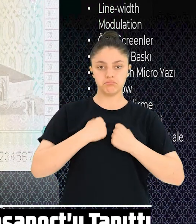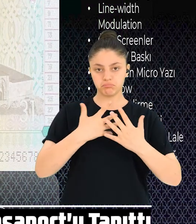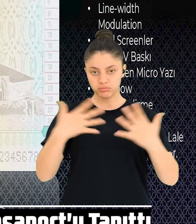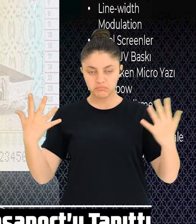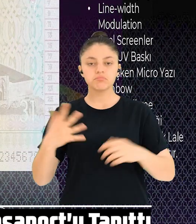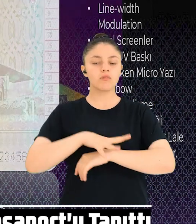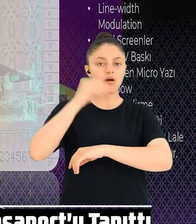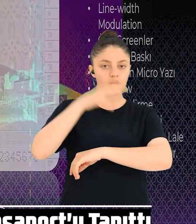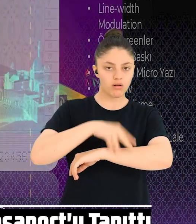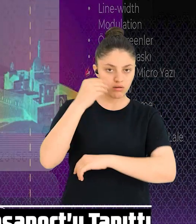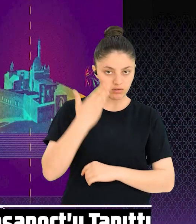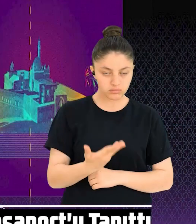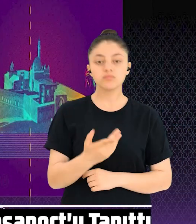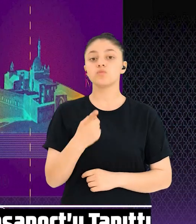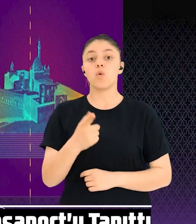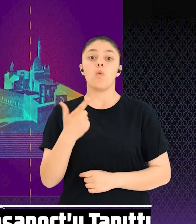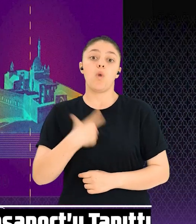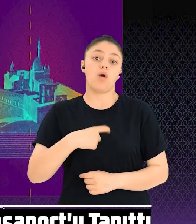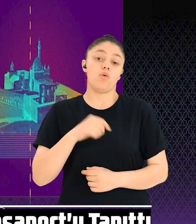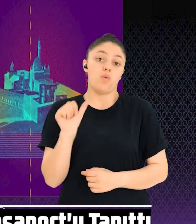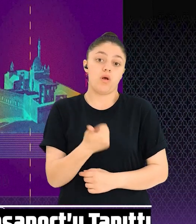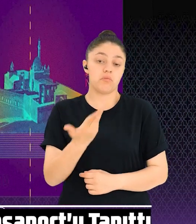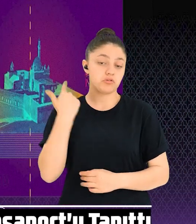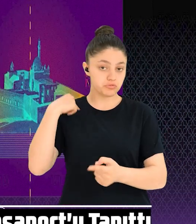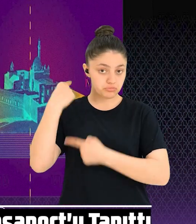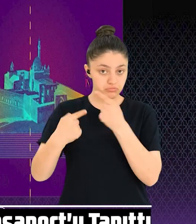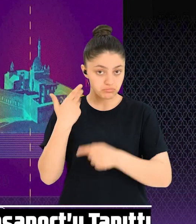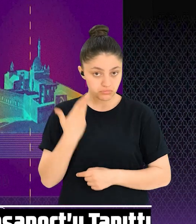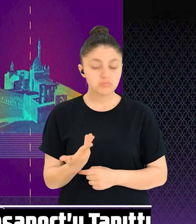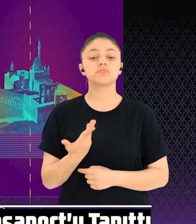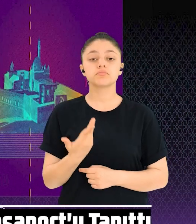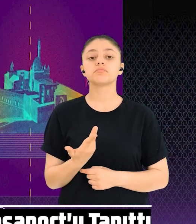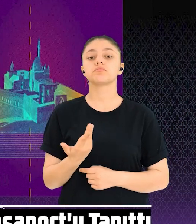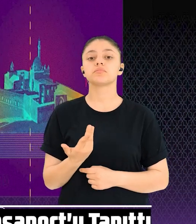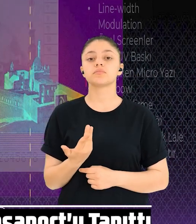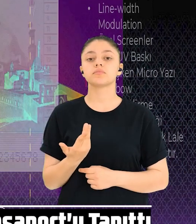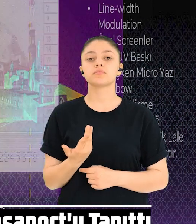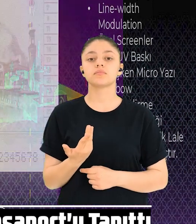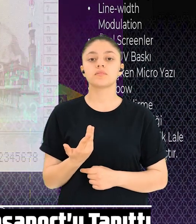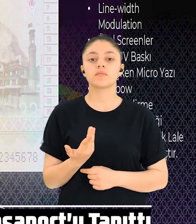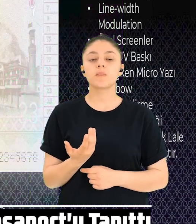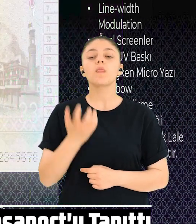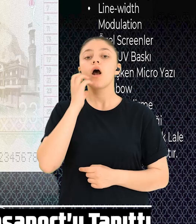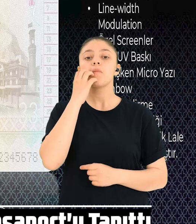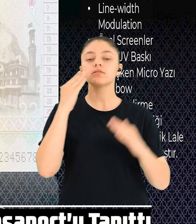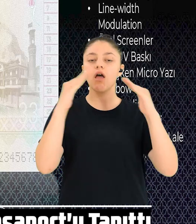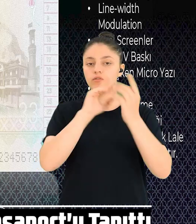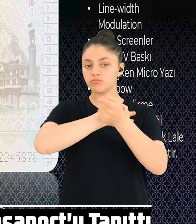Ağrı, o da bizim önemli tarihi miraslarımızdan. Yine Amasya